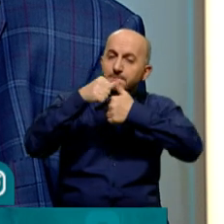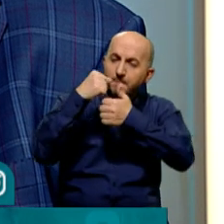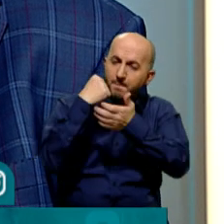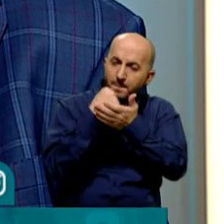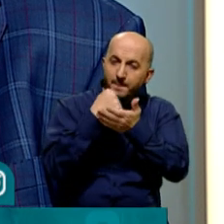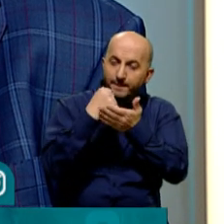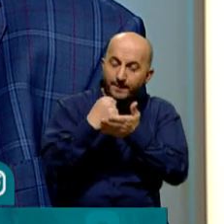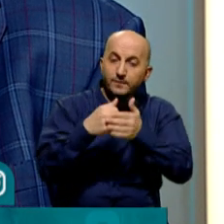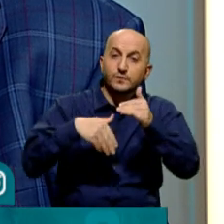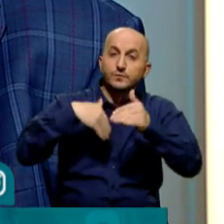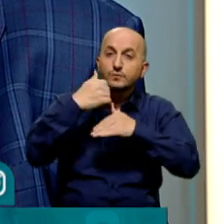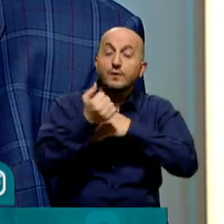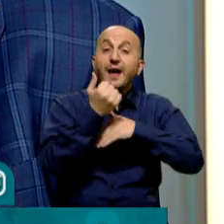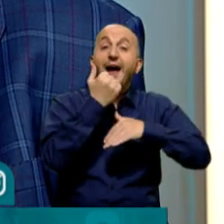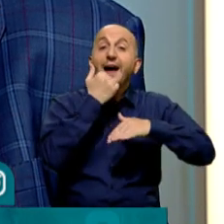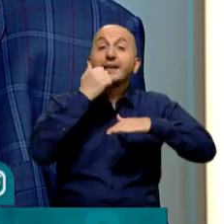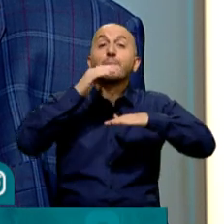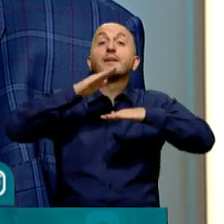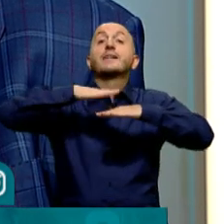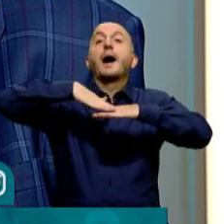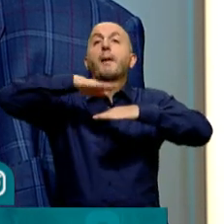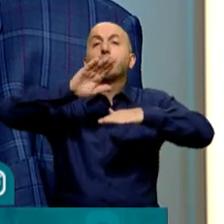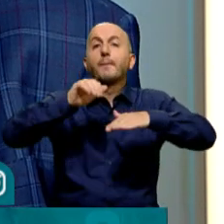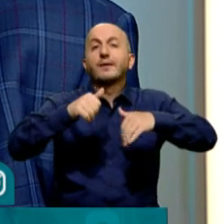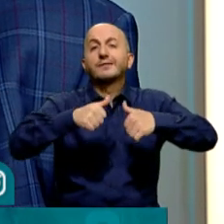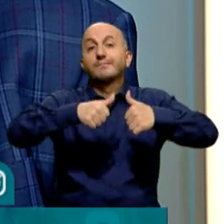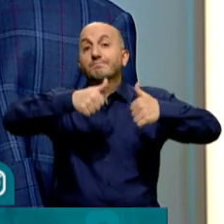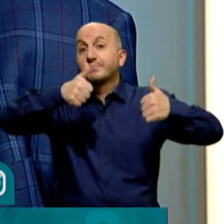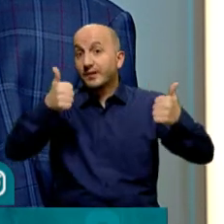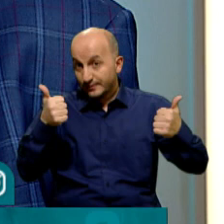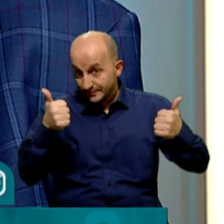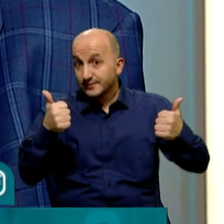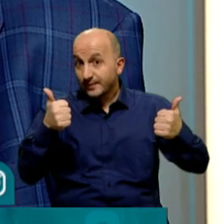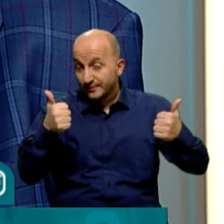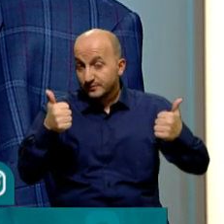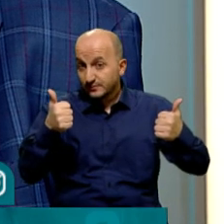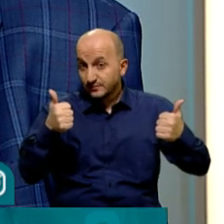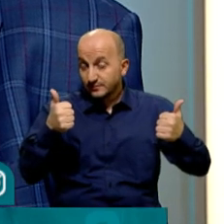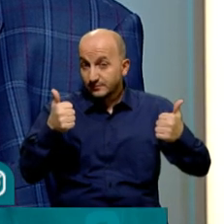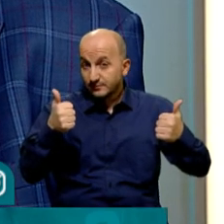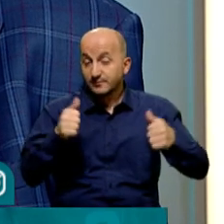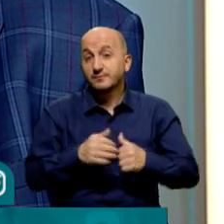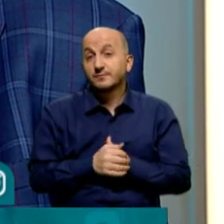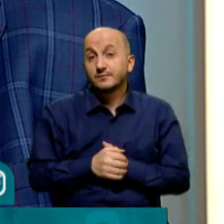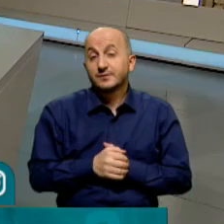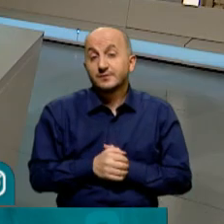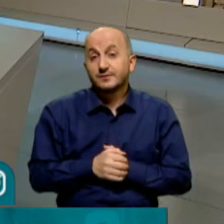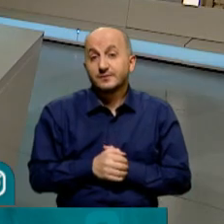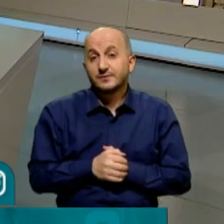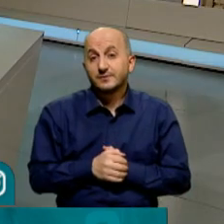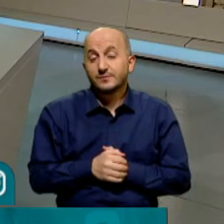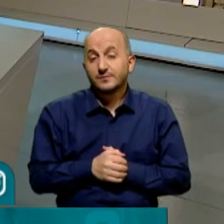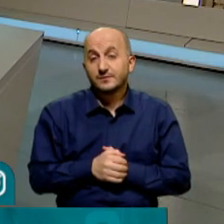da zifafa girmeden, cinsel ilişkiye girmeden onları boşarsanız, cevap, فَمَا لَكُمْ عَلَيْهِنَّ مِنْ